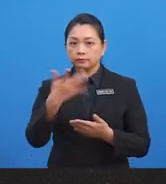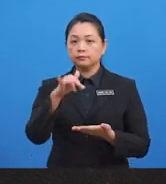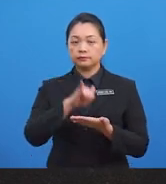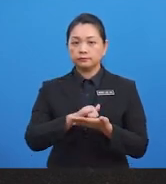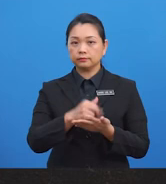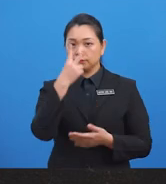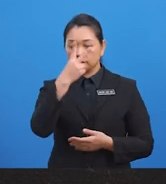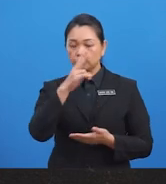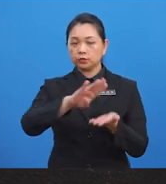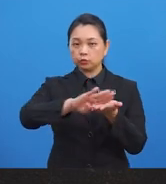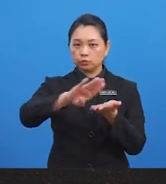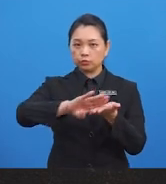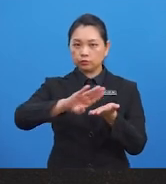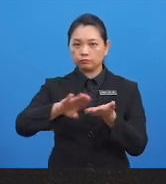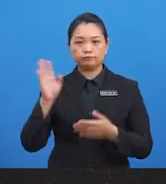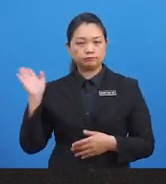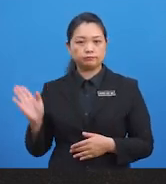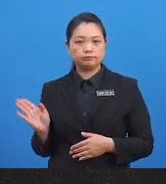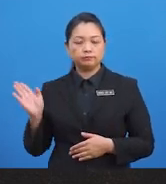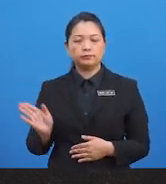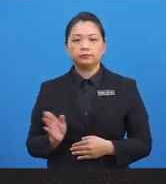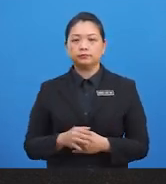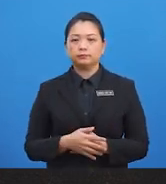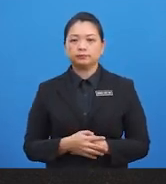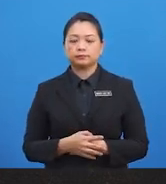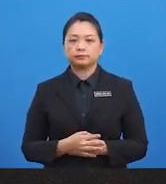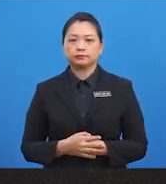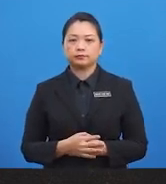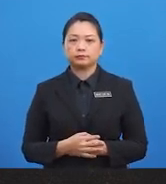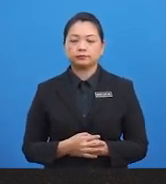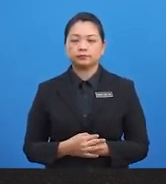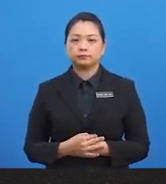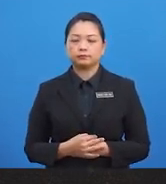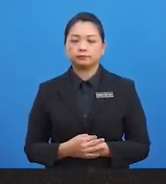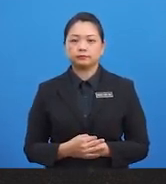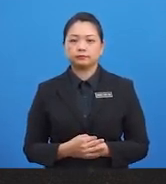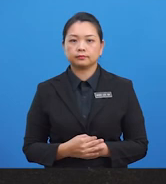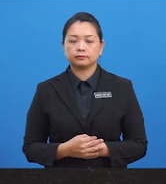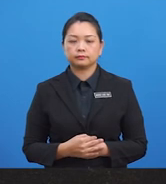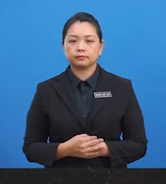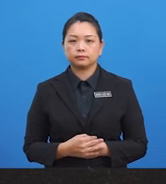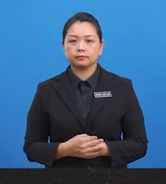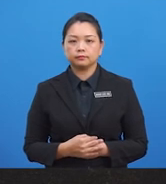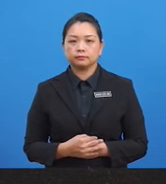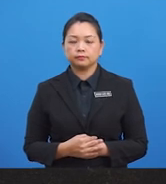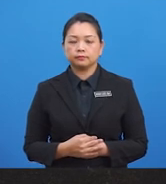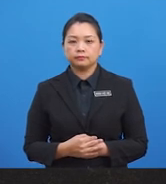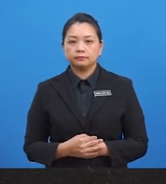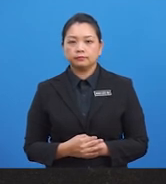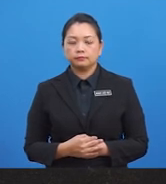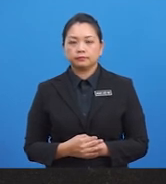Kemudian ditolak dengan nilai had bawah iaitu 1. Kita akan